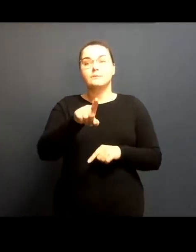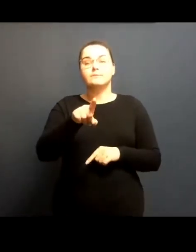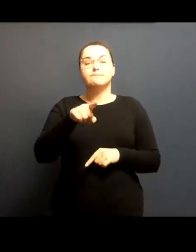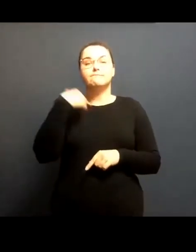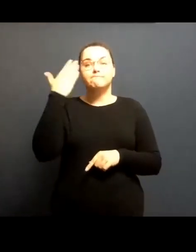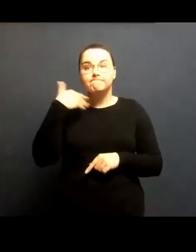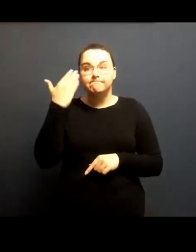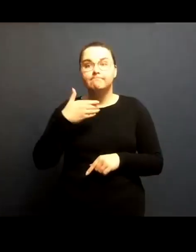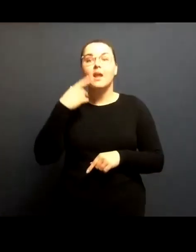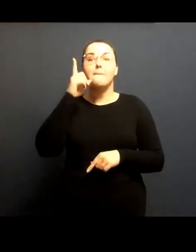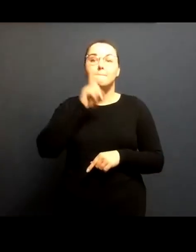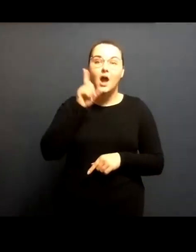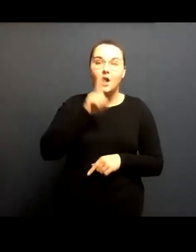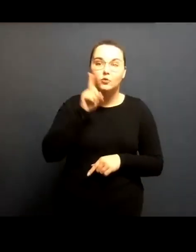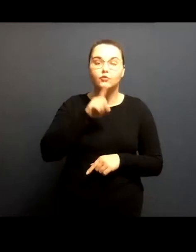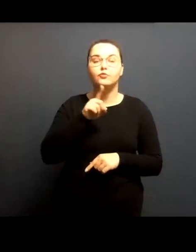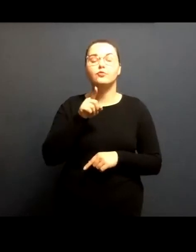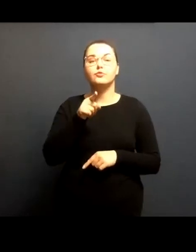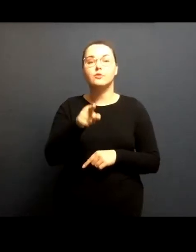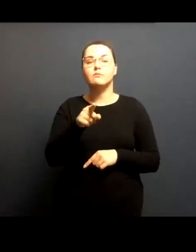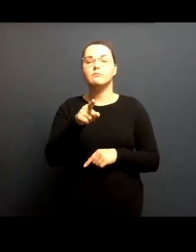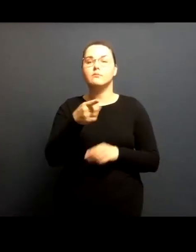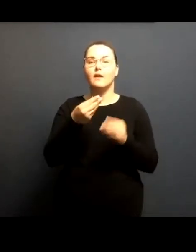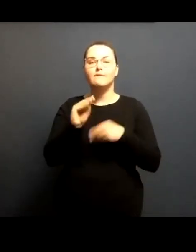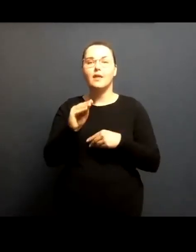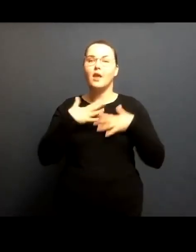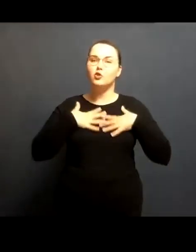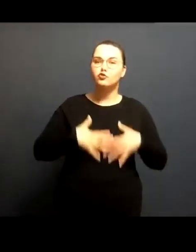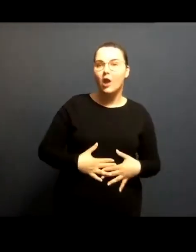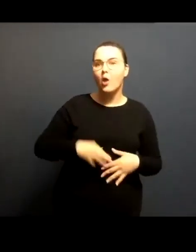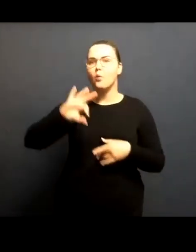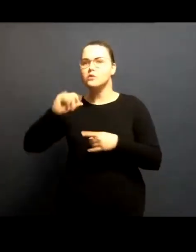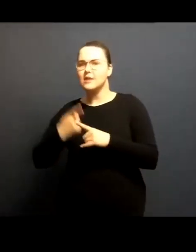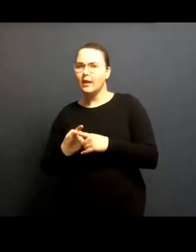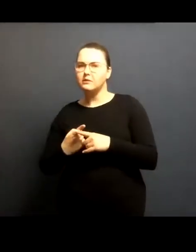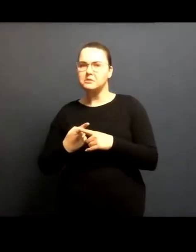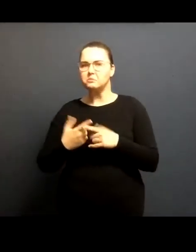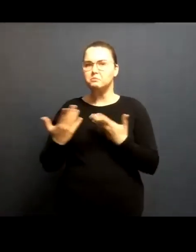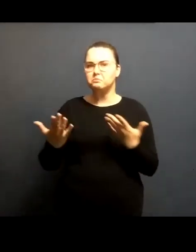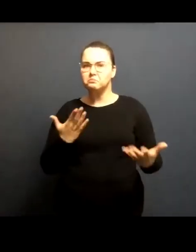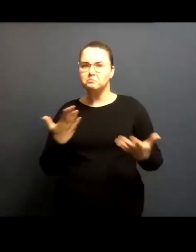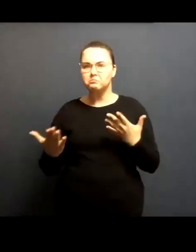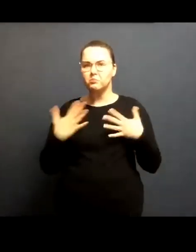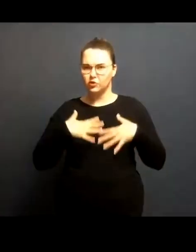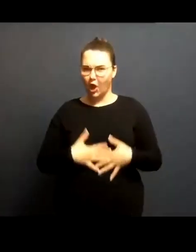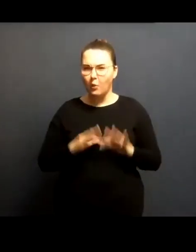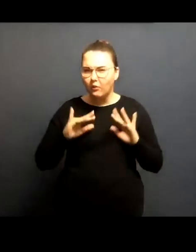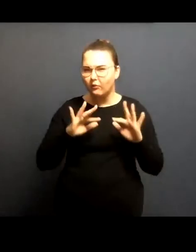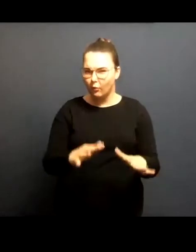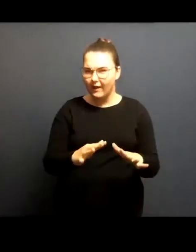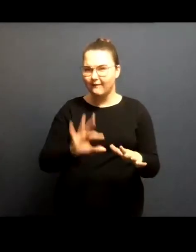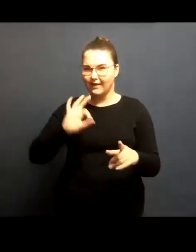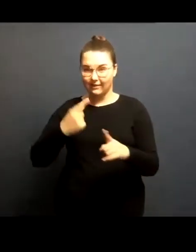czyli przesunięcie cielesności do seksualności. Czy jest jakiś wiązek, czyli czy to ciało ma wpływ na odczucia o charakterze